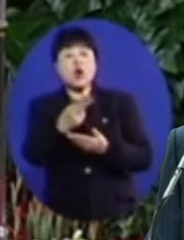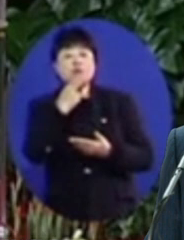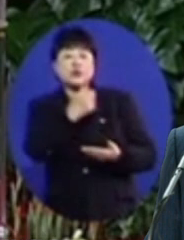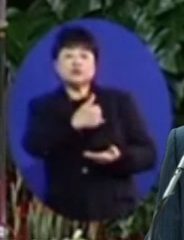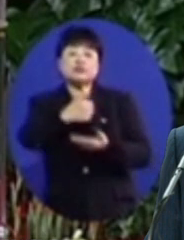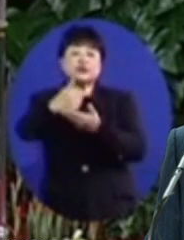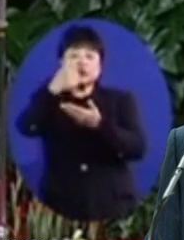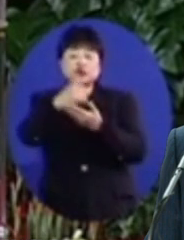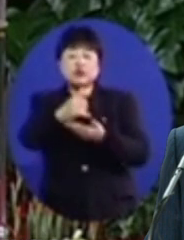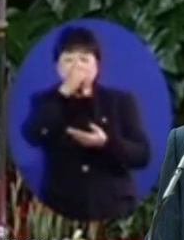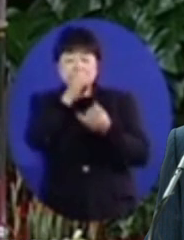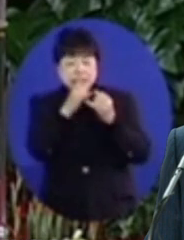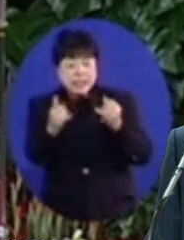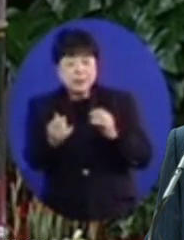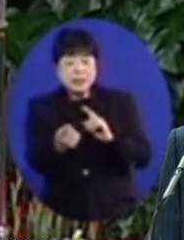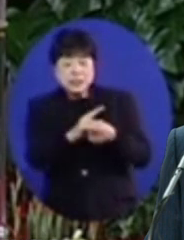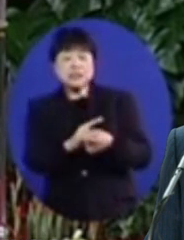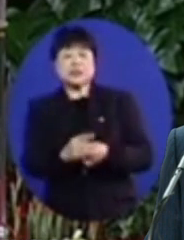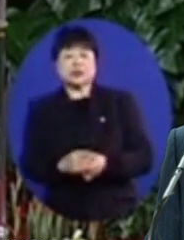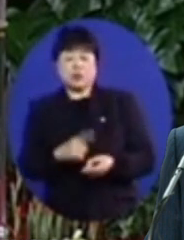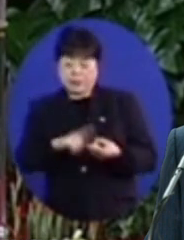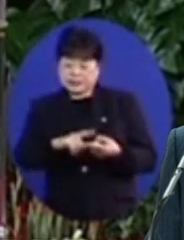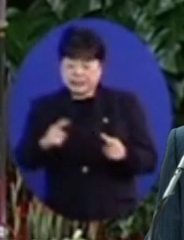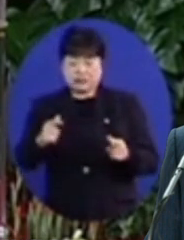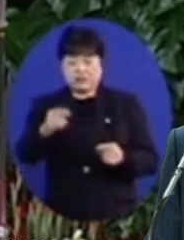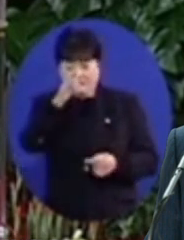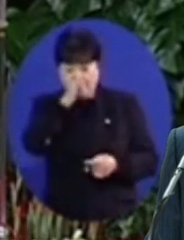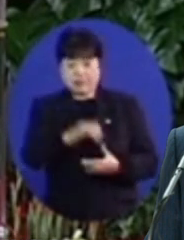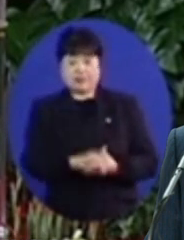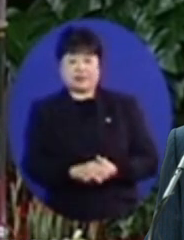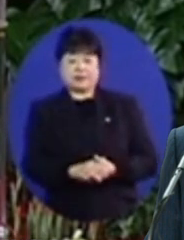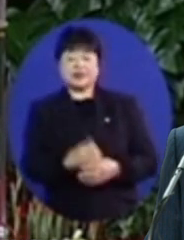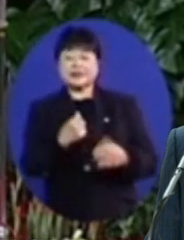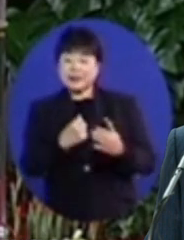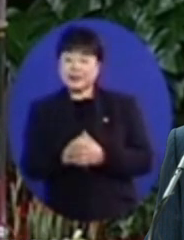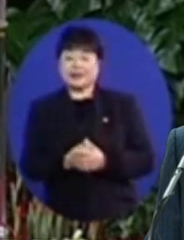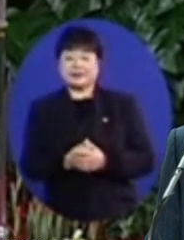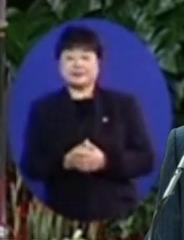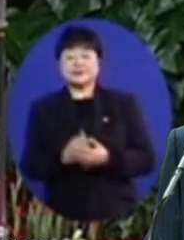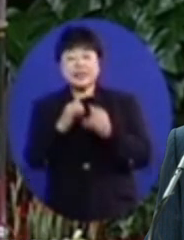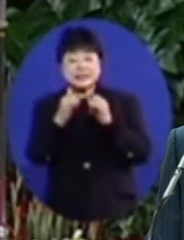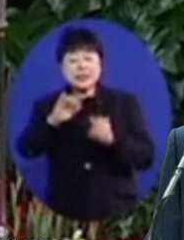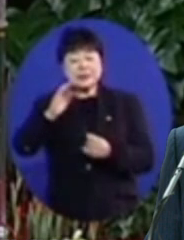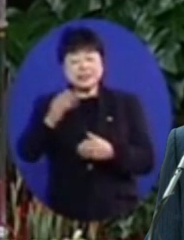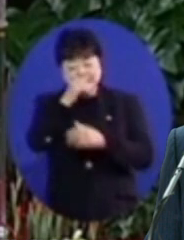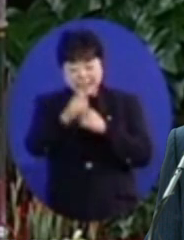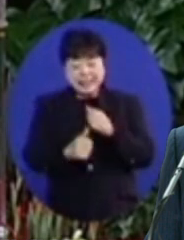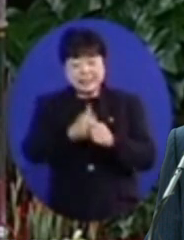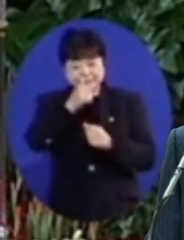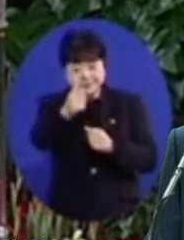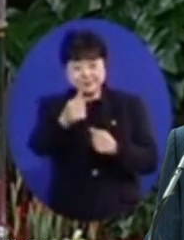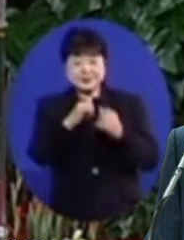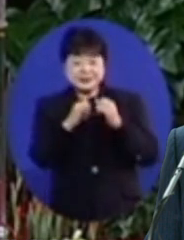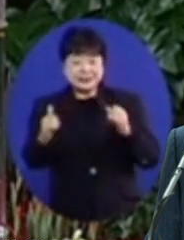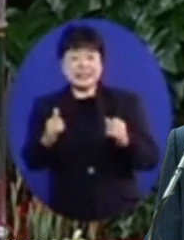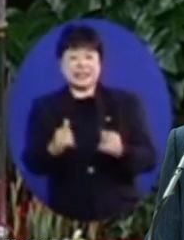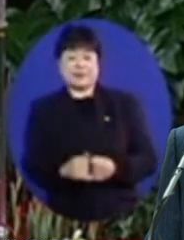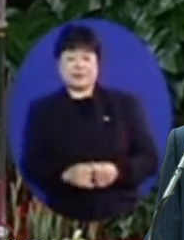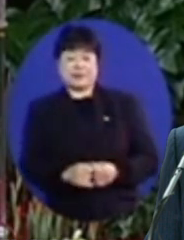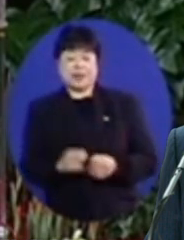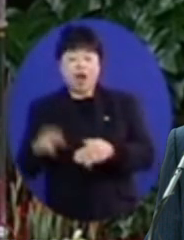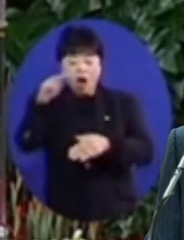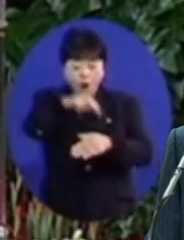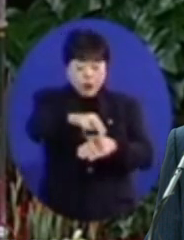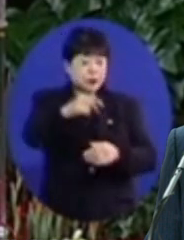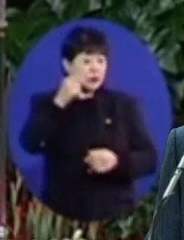분과 죄인 인간과의 차별이 있으니까 그러므로 사람이 되신 하나님과 인간과의 건널 수